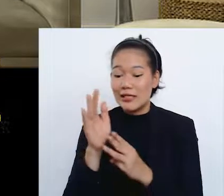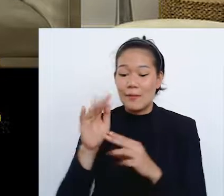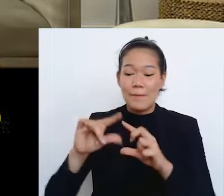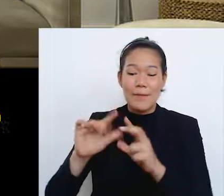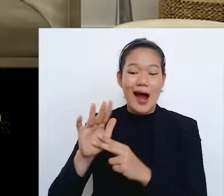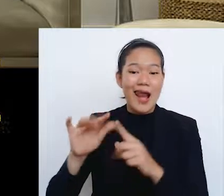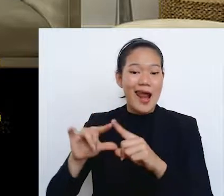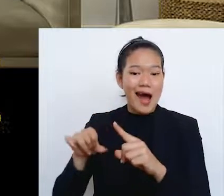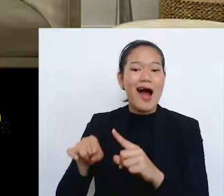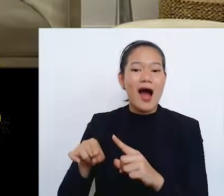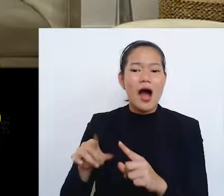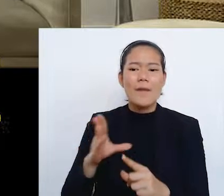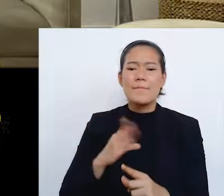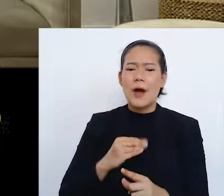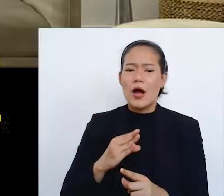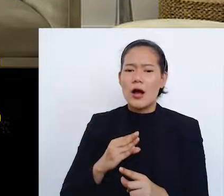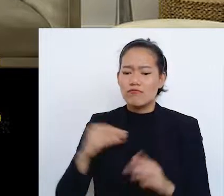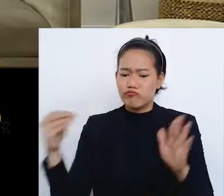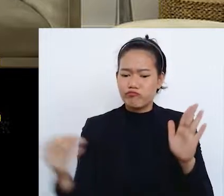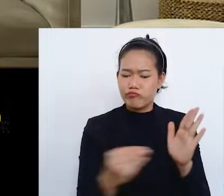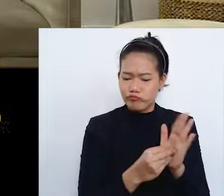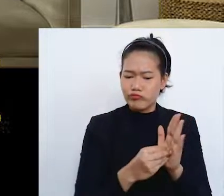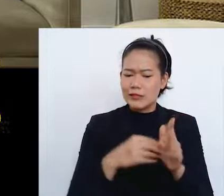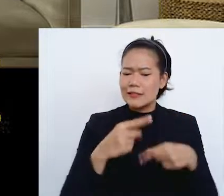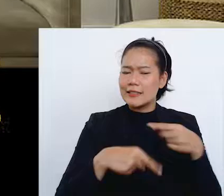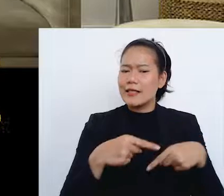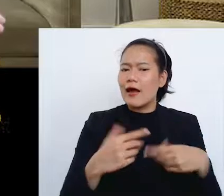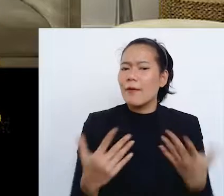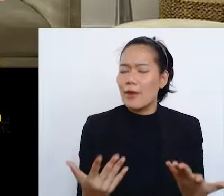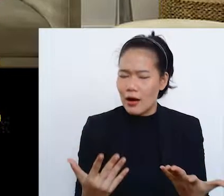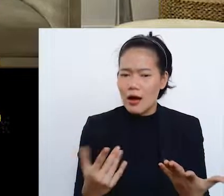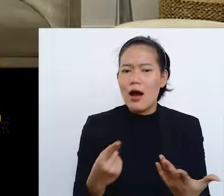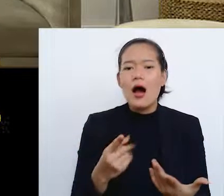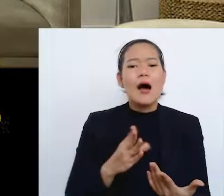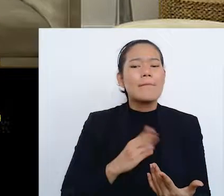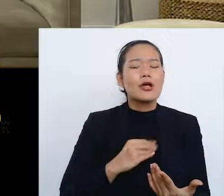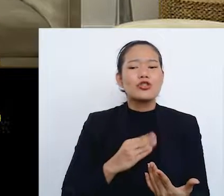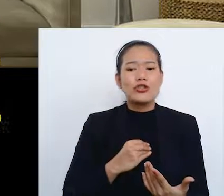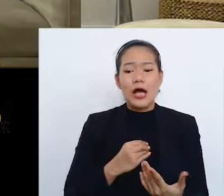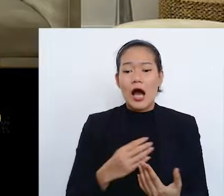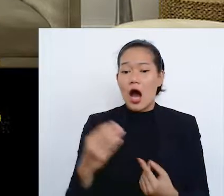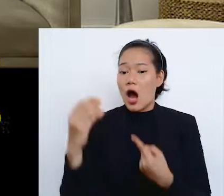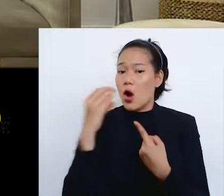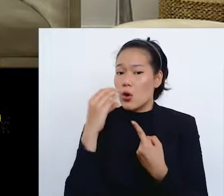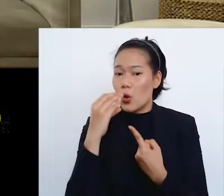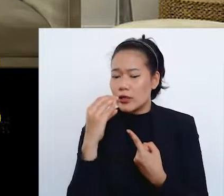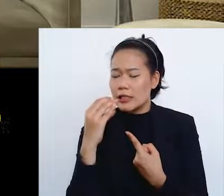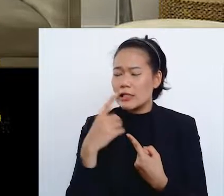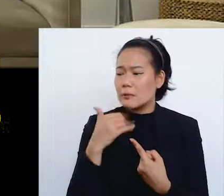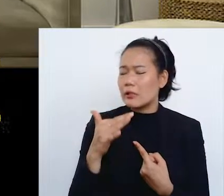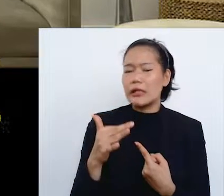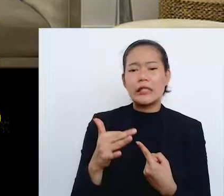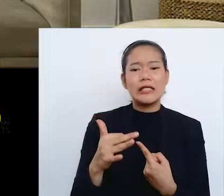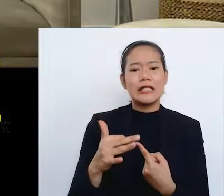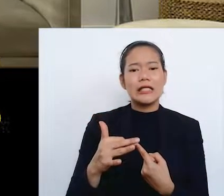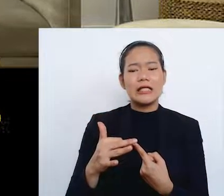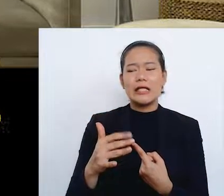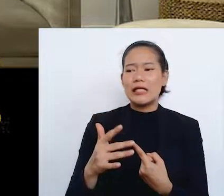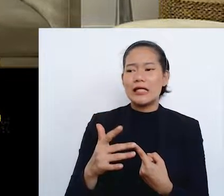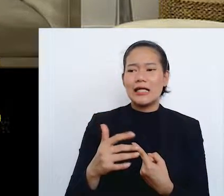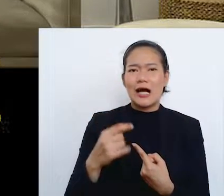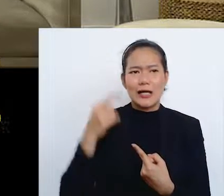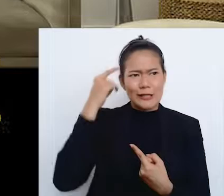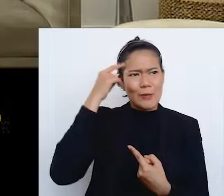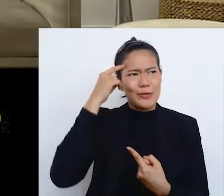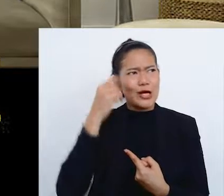roti mana yang dimaksudkan di dalam kisah ini tentu bukan roti seperti yang ada